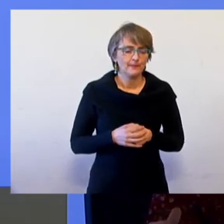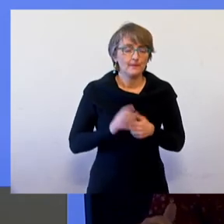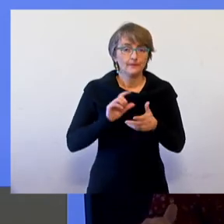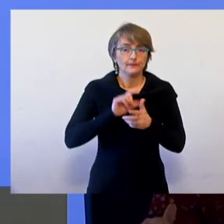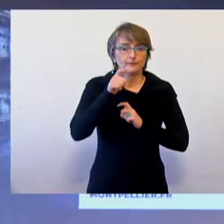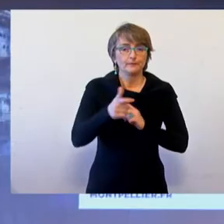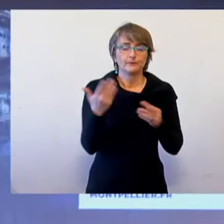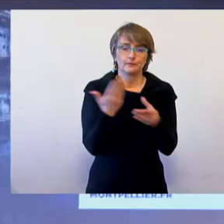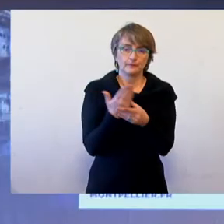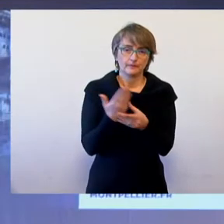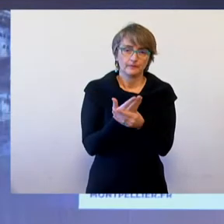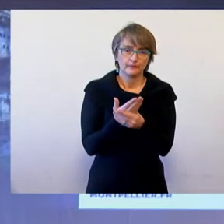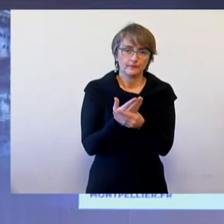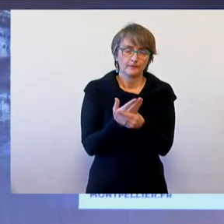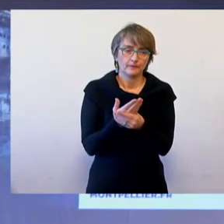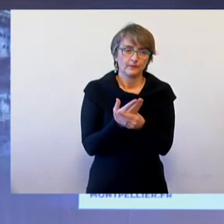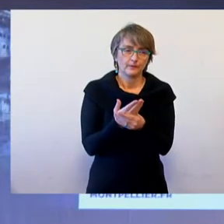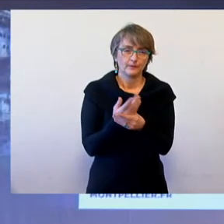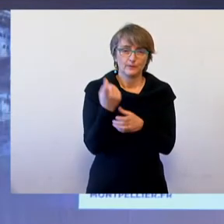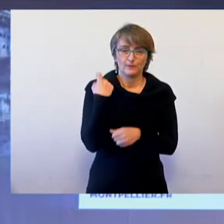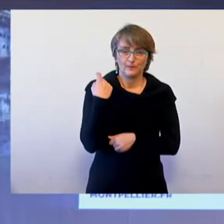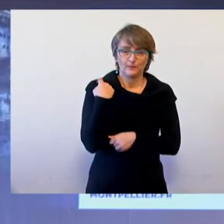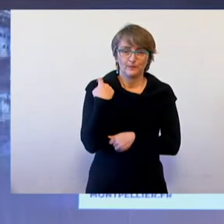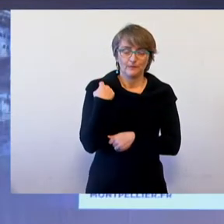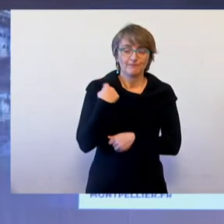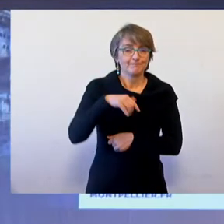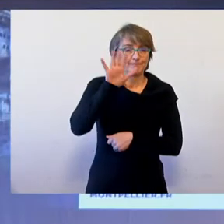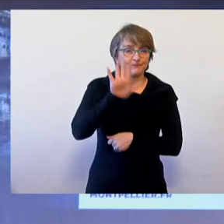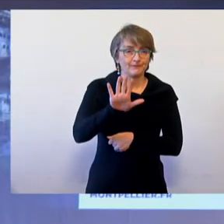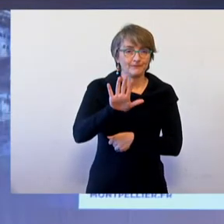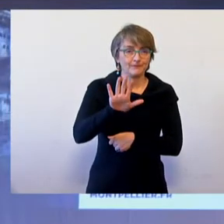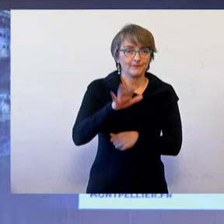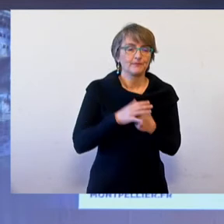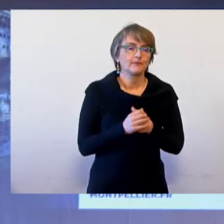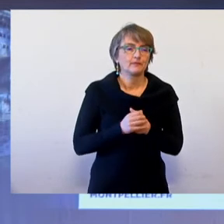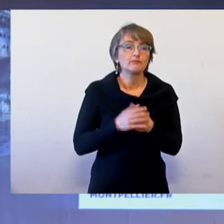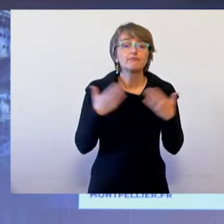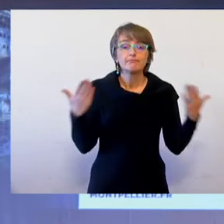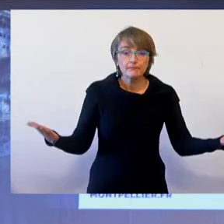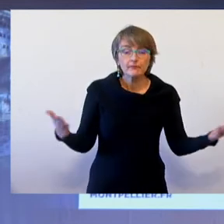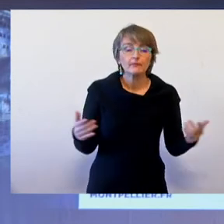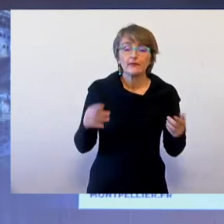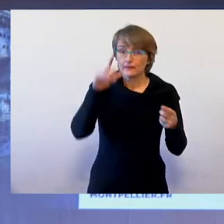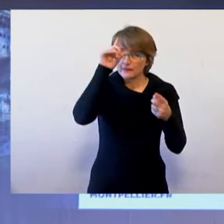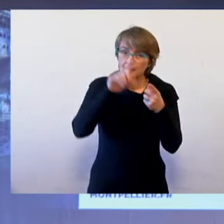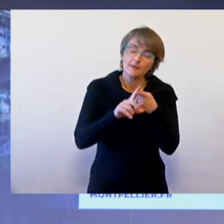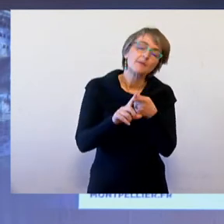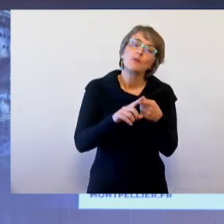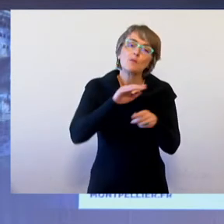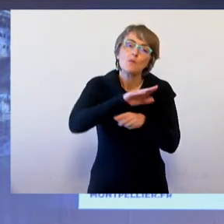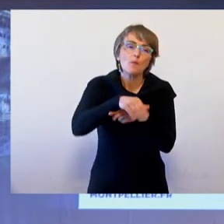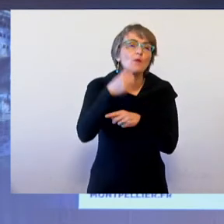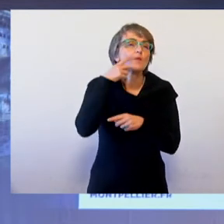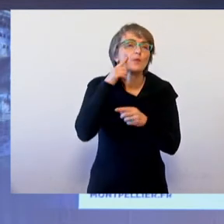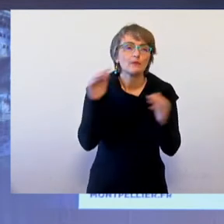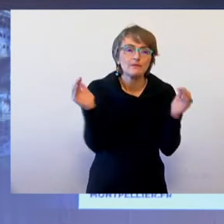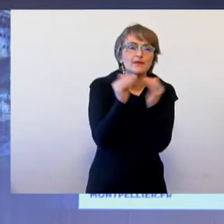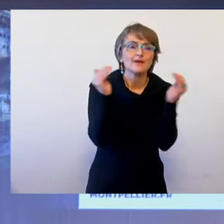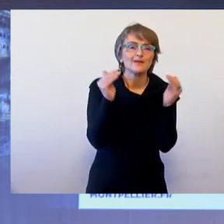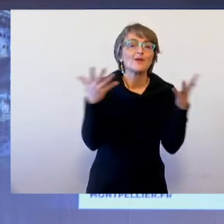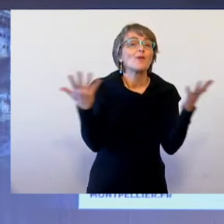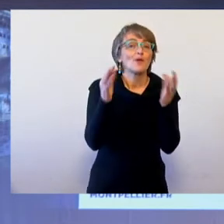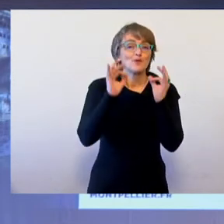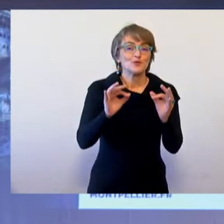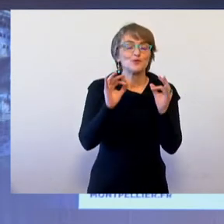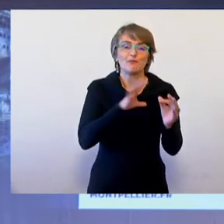Ensuite, affaire numéro 5. Voilà, Montpellier pour l'égalité, c'est le concours Pocket Film. C'est